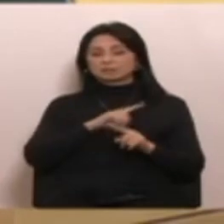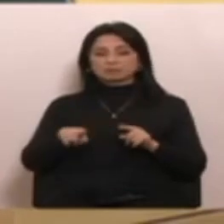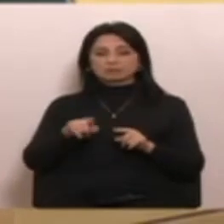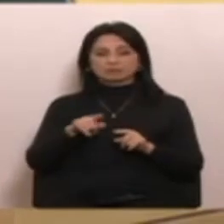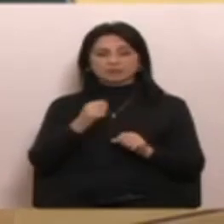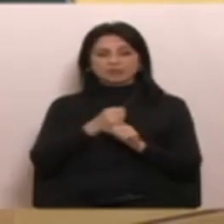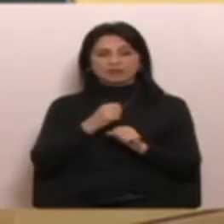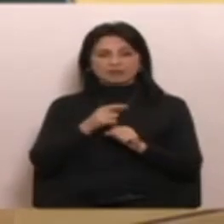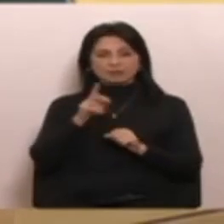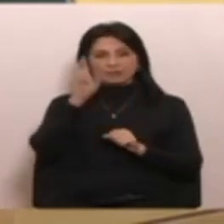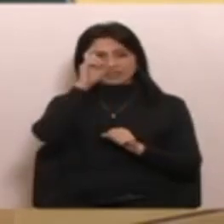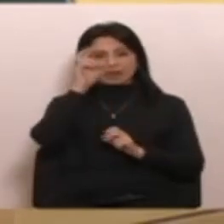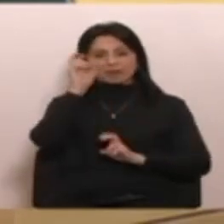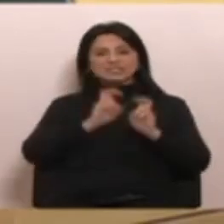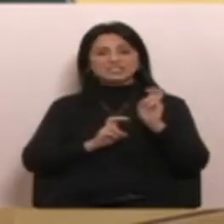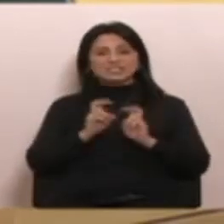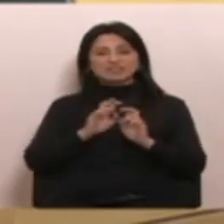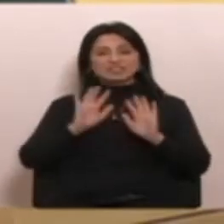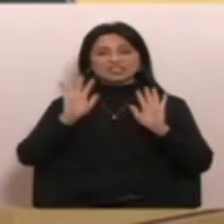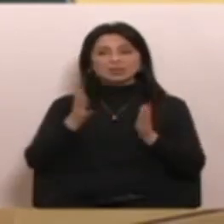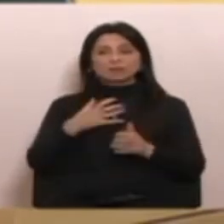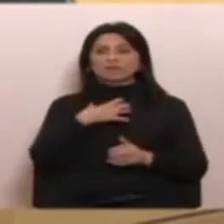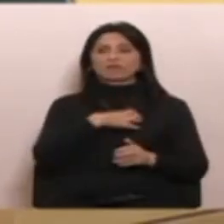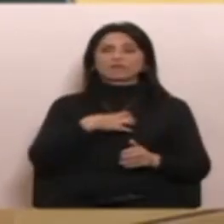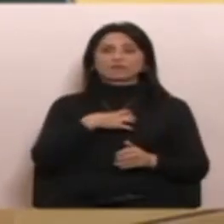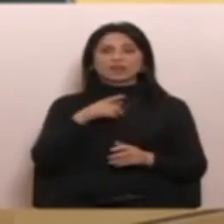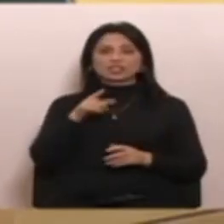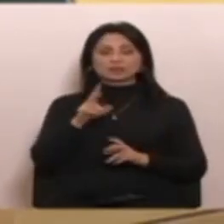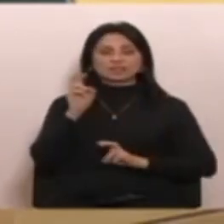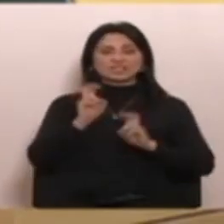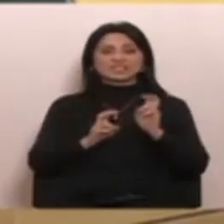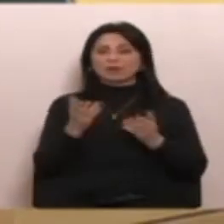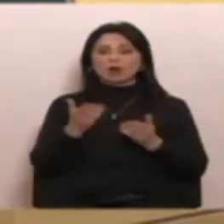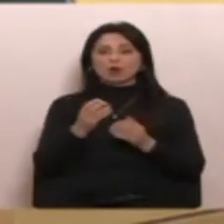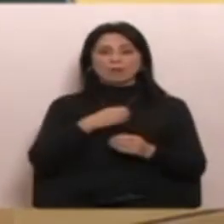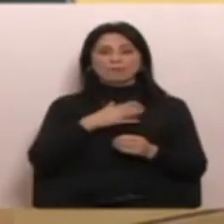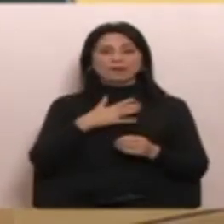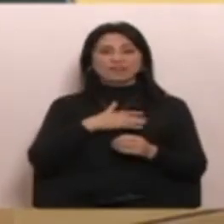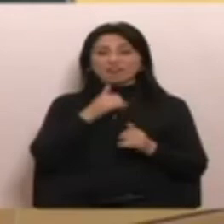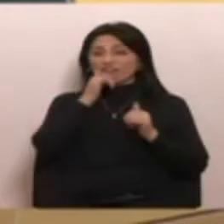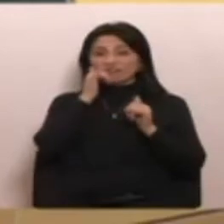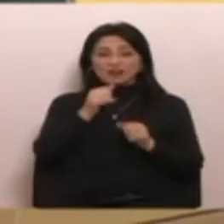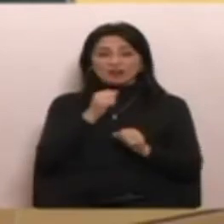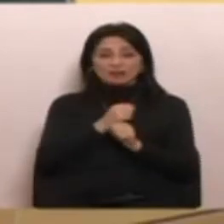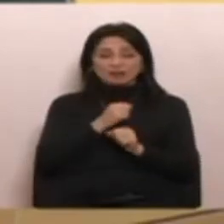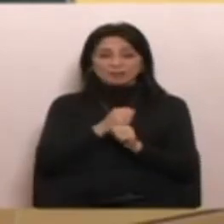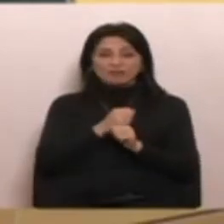მნიშვნელობის სახელმწიფო საწარმოების შემთხვევაში იმ საწარმოების, რომელთა პრივატიზება არ იგეგმება,